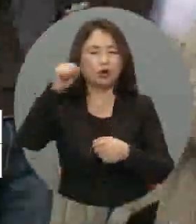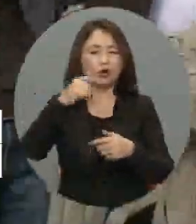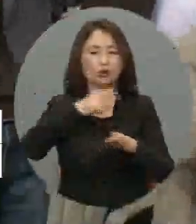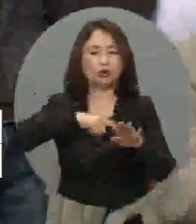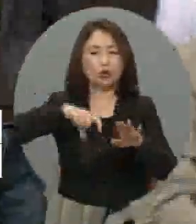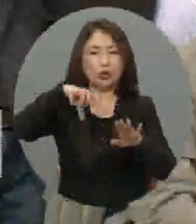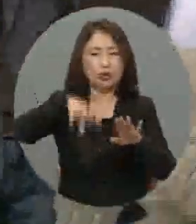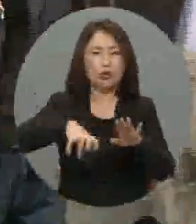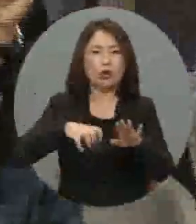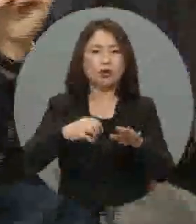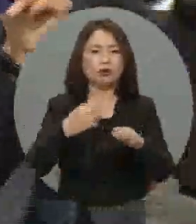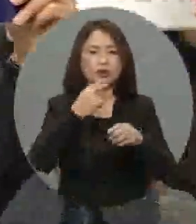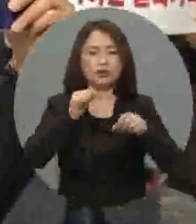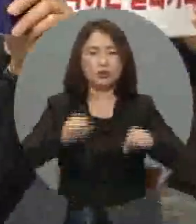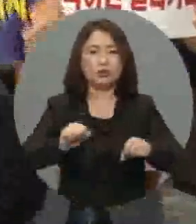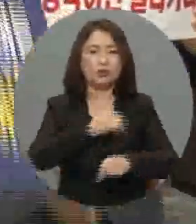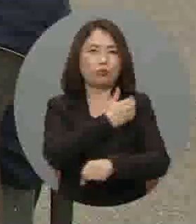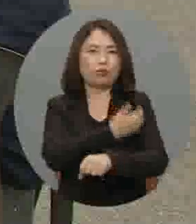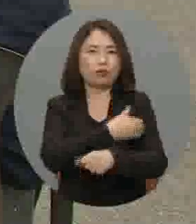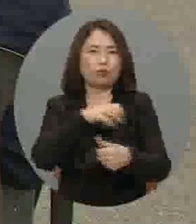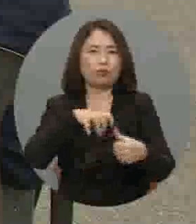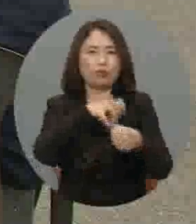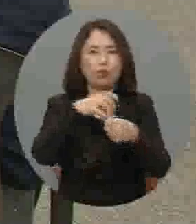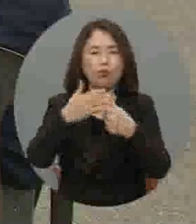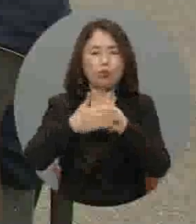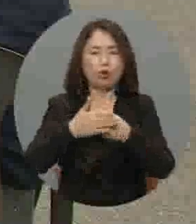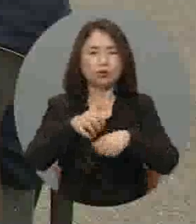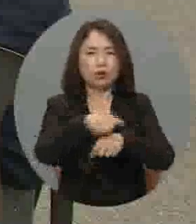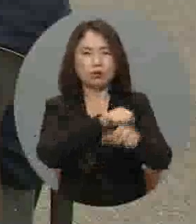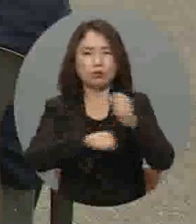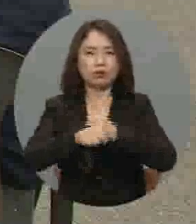동해안 해상자원과 생존권을 지키는데